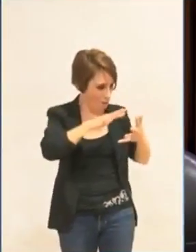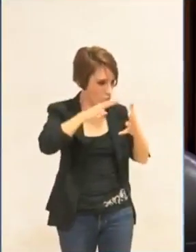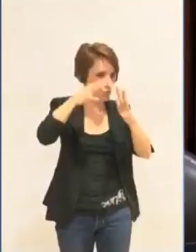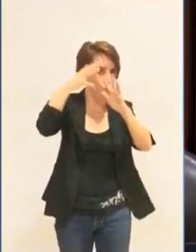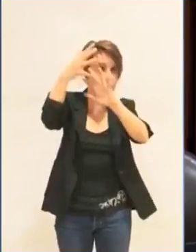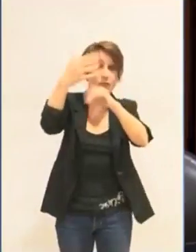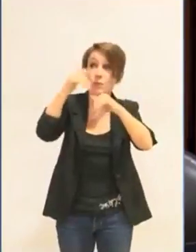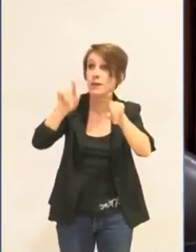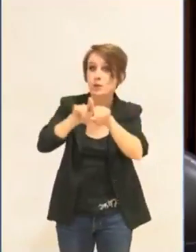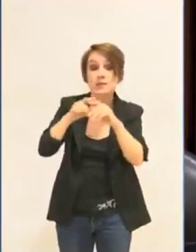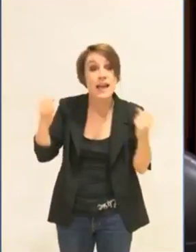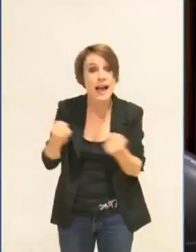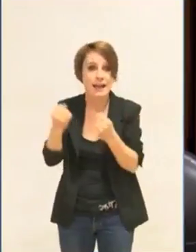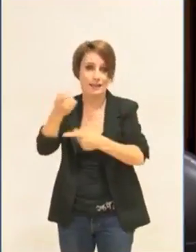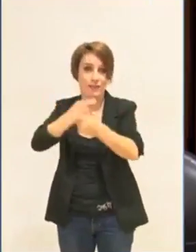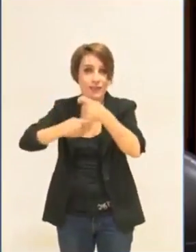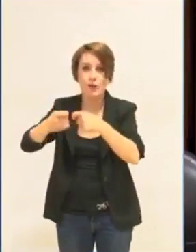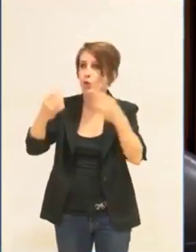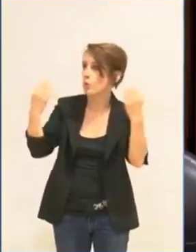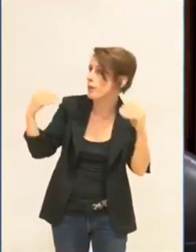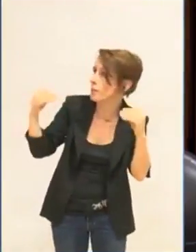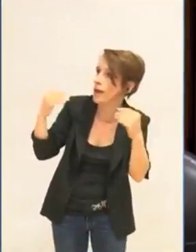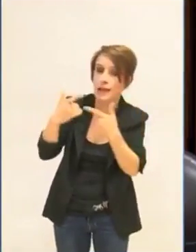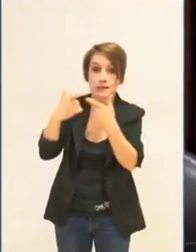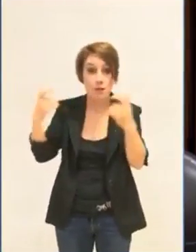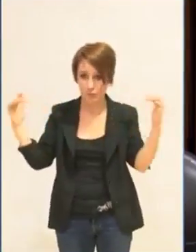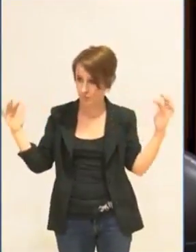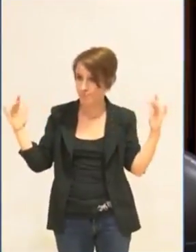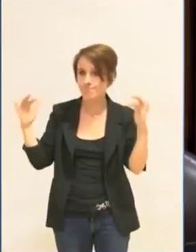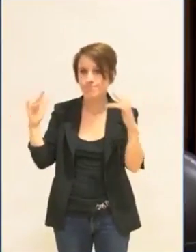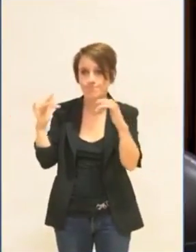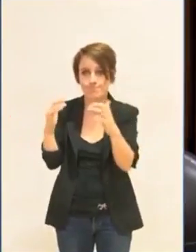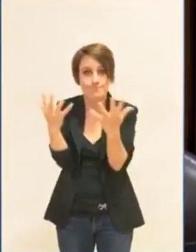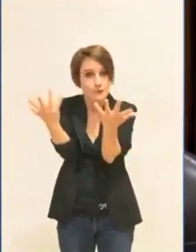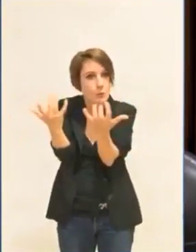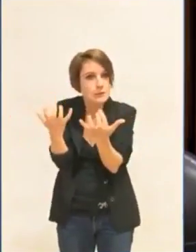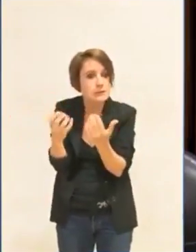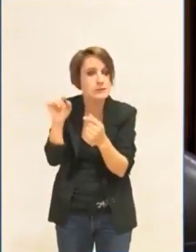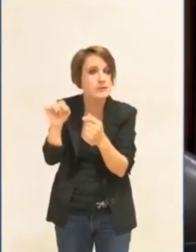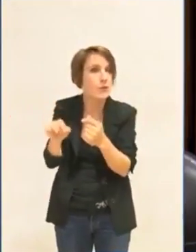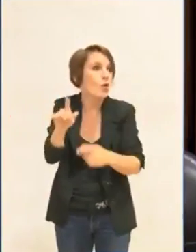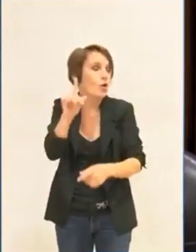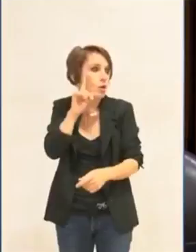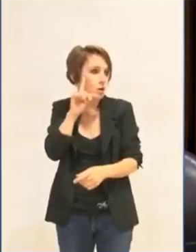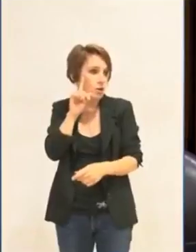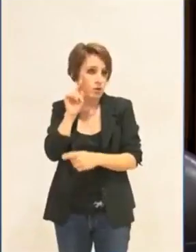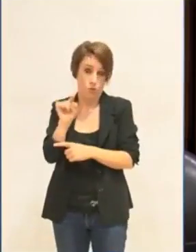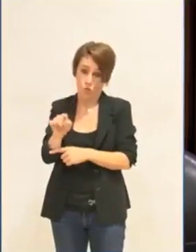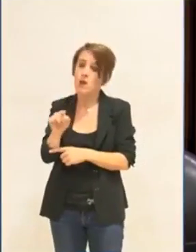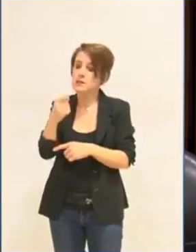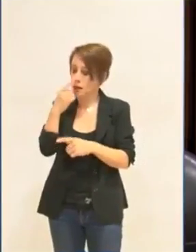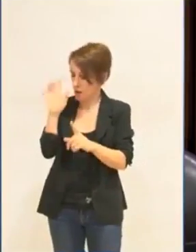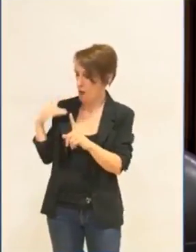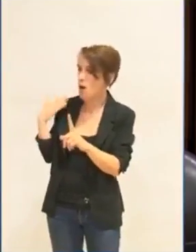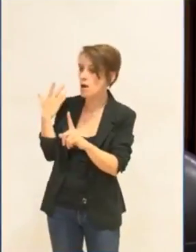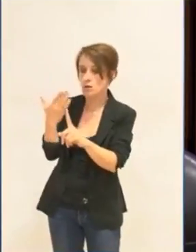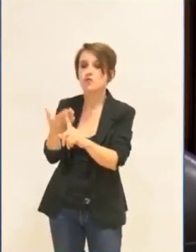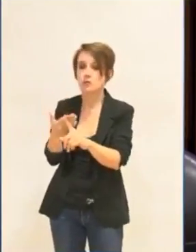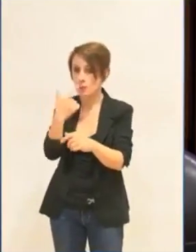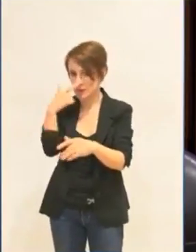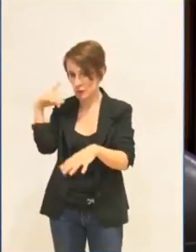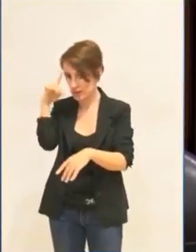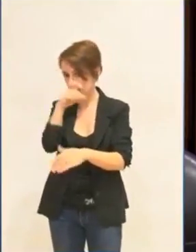aussi l'activité économique venir dans ce quartier de Mistral, parce que c'est un des points difficiles du